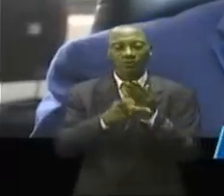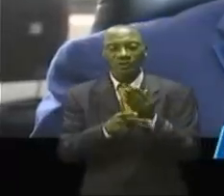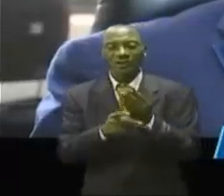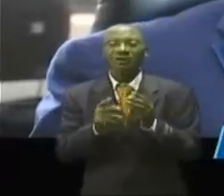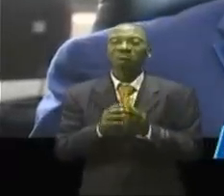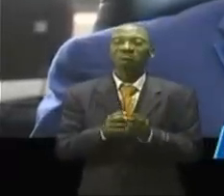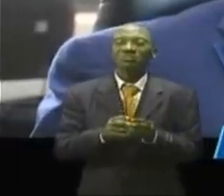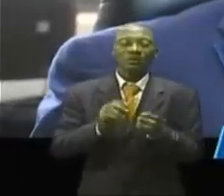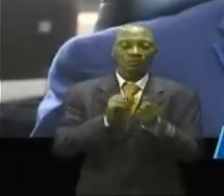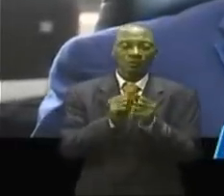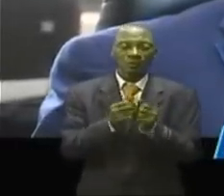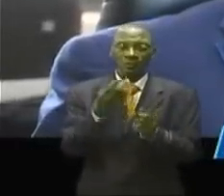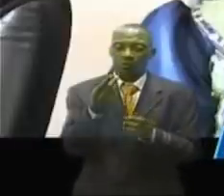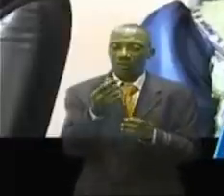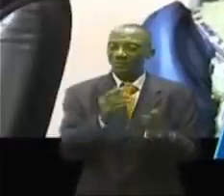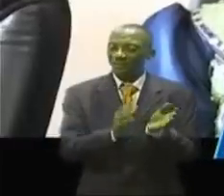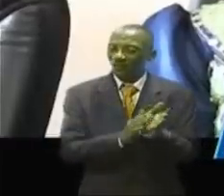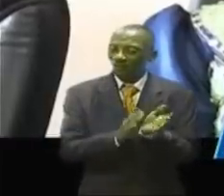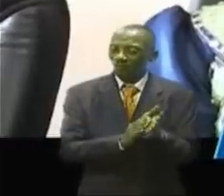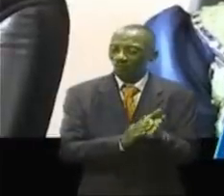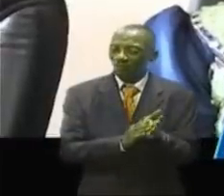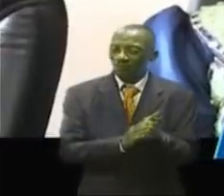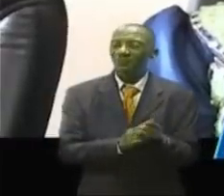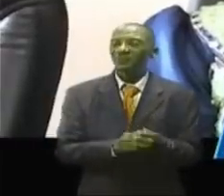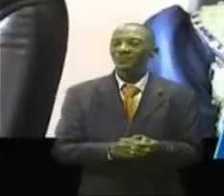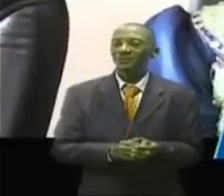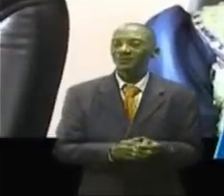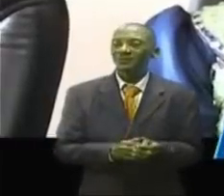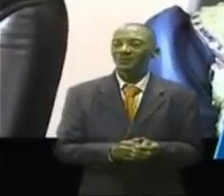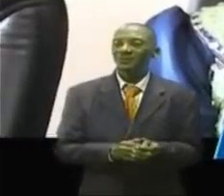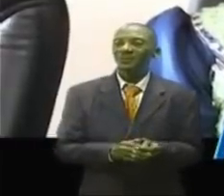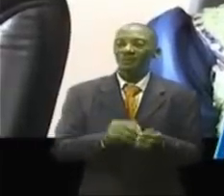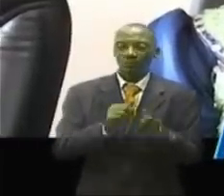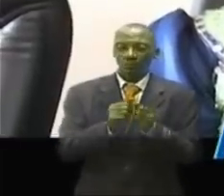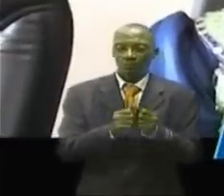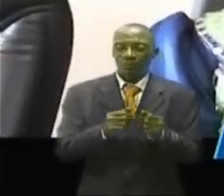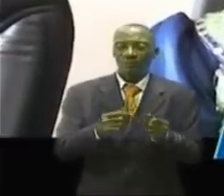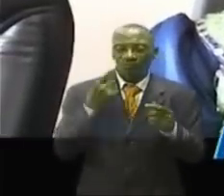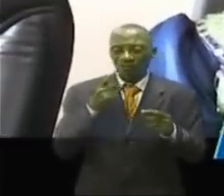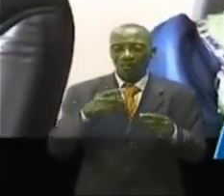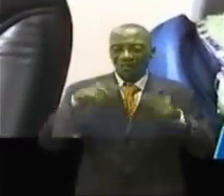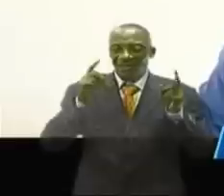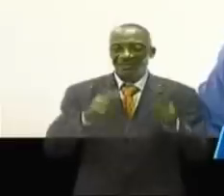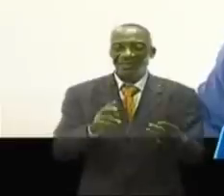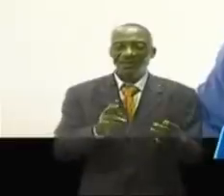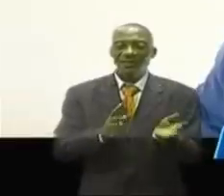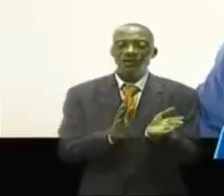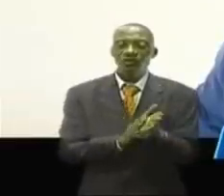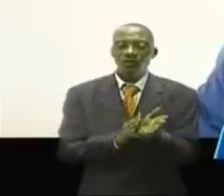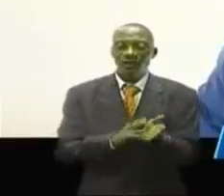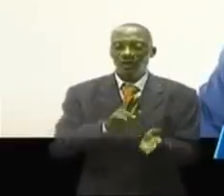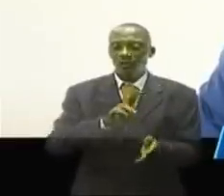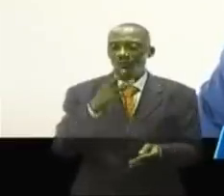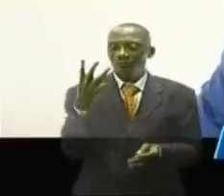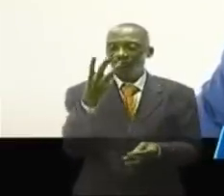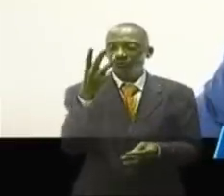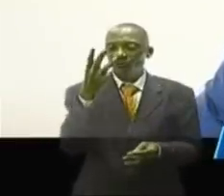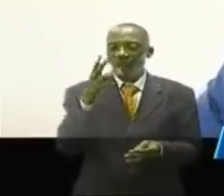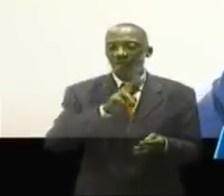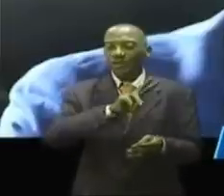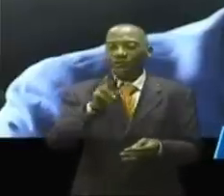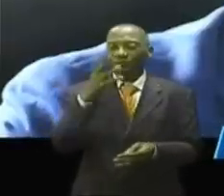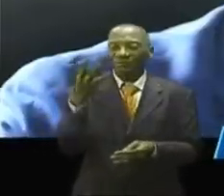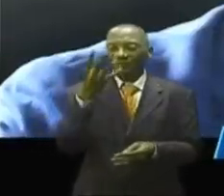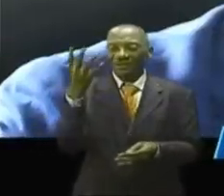frais scolaires dans les items IIM du Haut-Tuélé pour l'année scolaire 2023-2024 et le rapport sur le déroulement